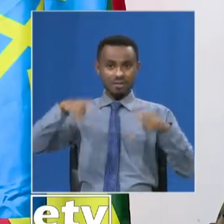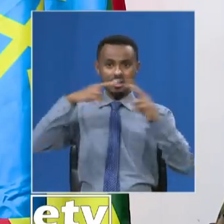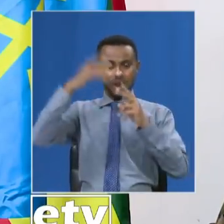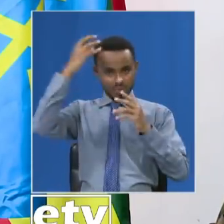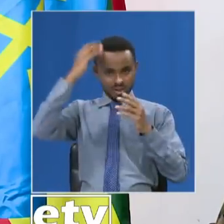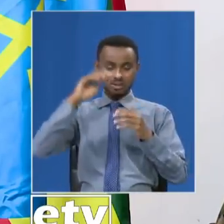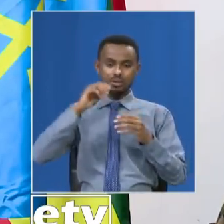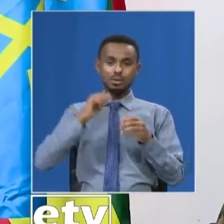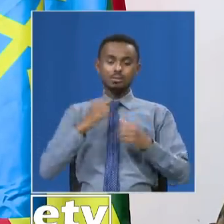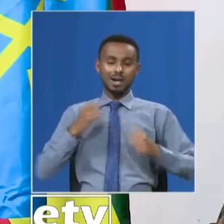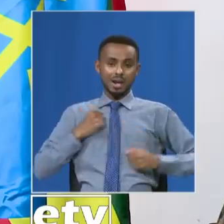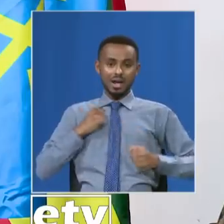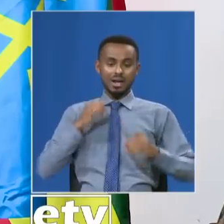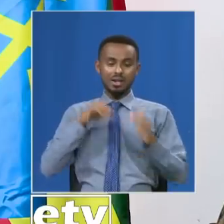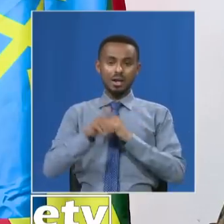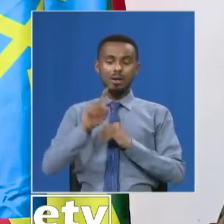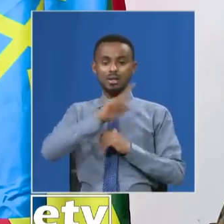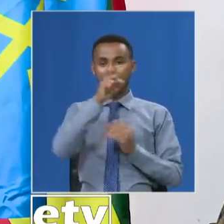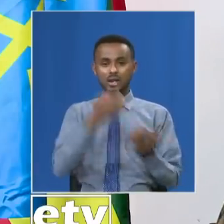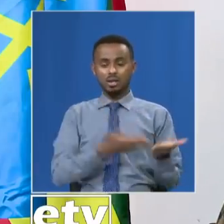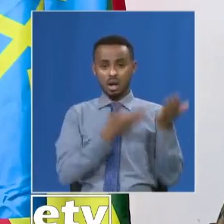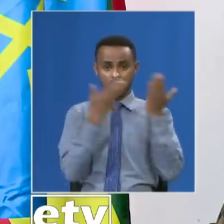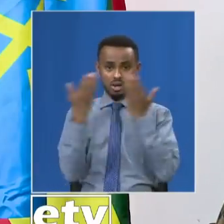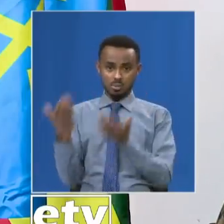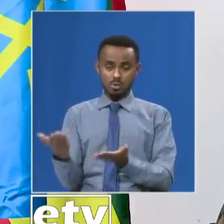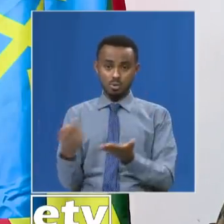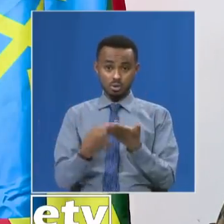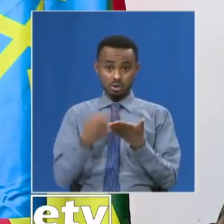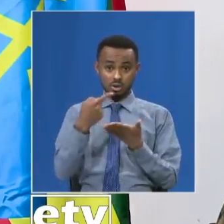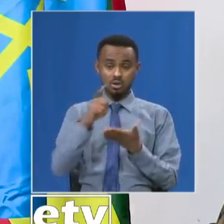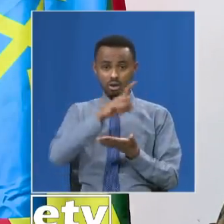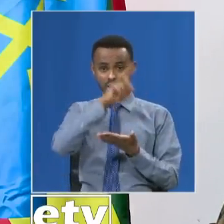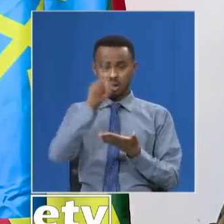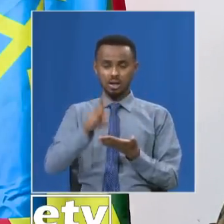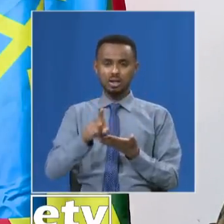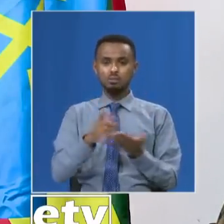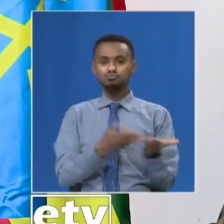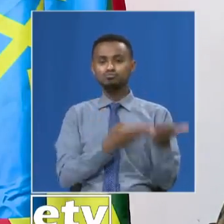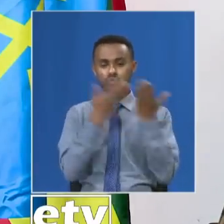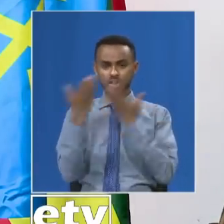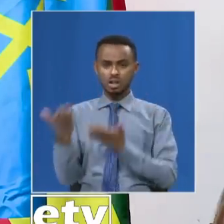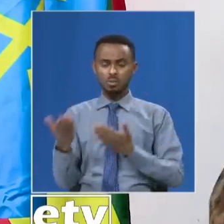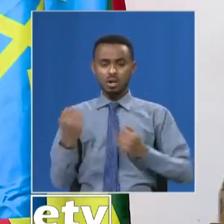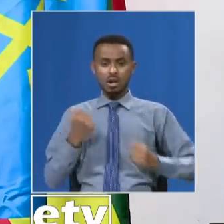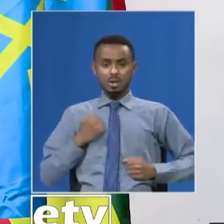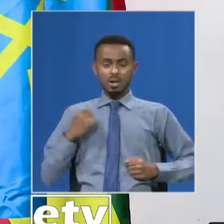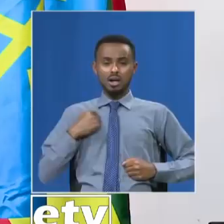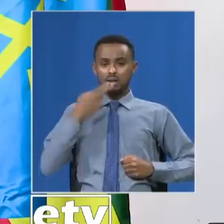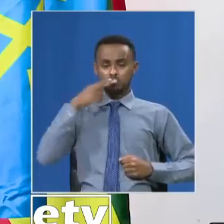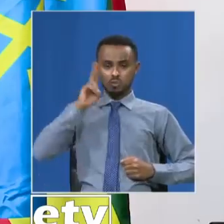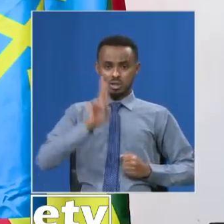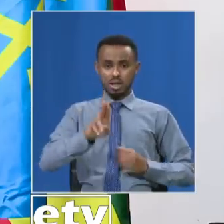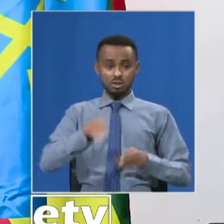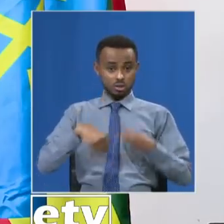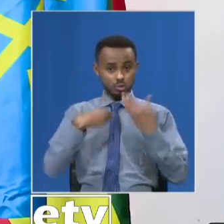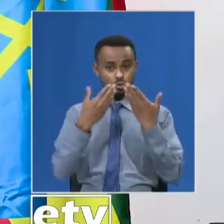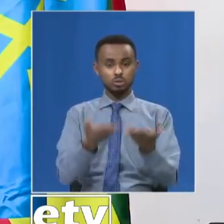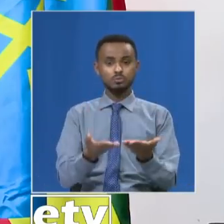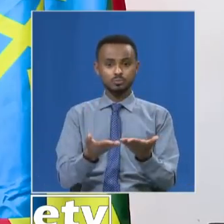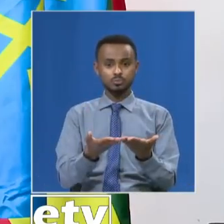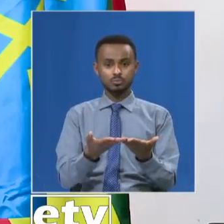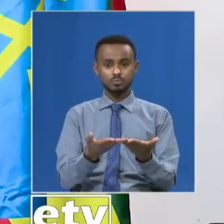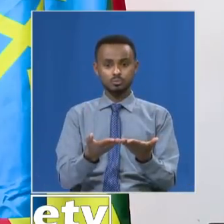መንግስት መከላከያ እንዲገባ ጥያቄ ነው ያቀረበው። ይህ ጥያቄ ሲቀርብ ለመከላከያ ትዛዝ ተሰጥቶት